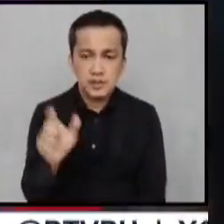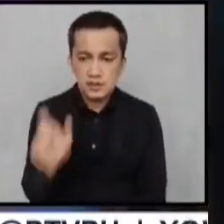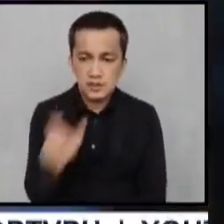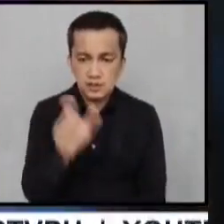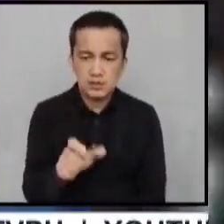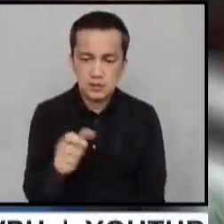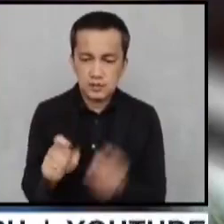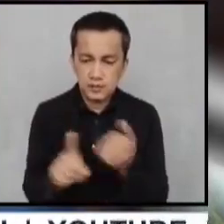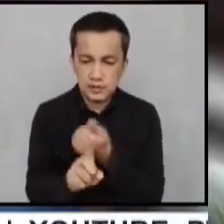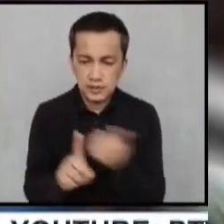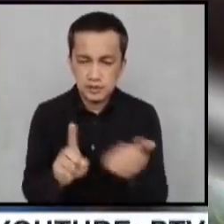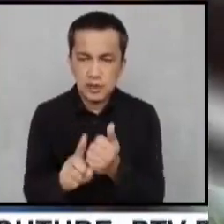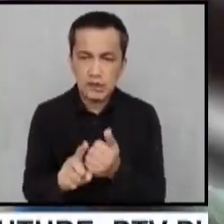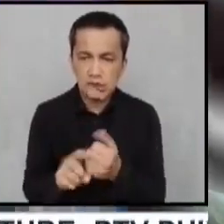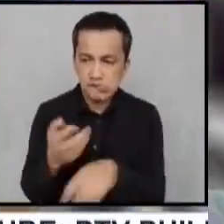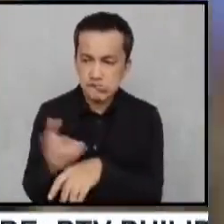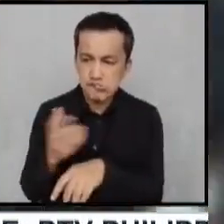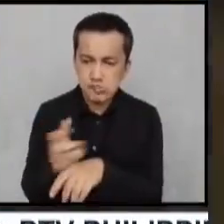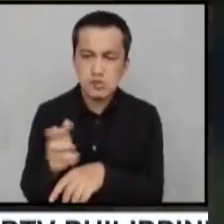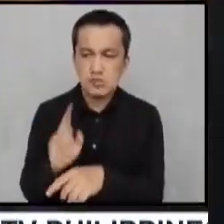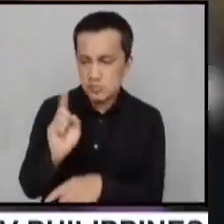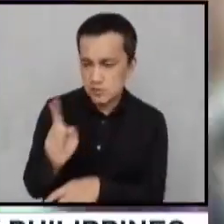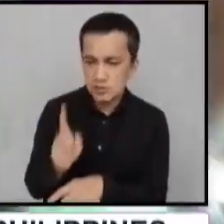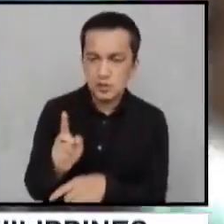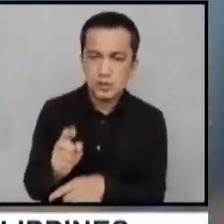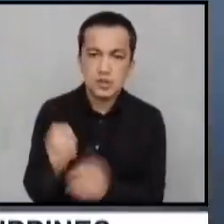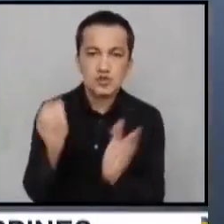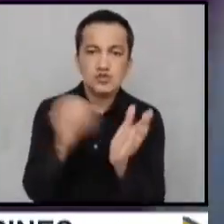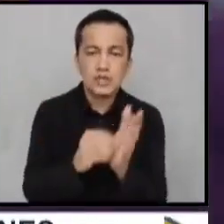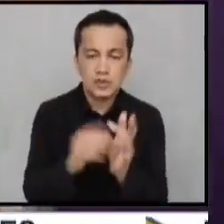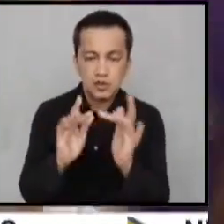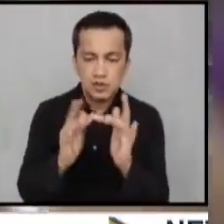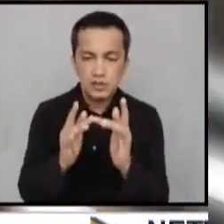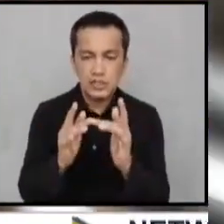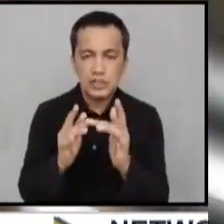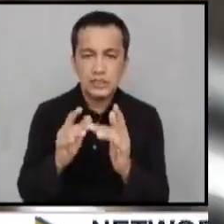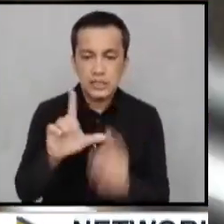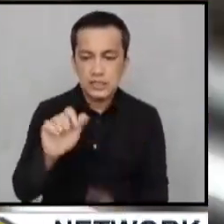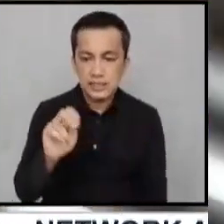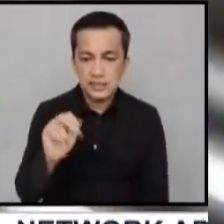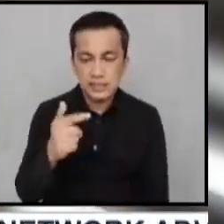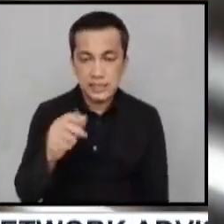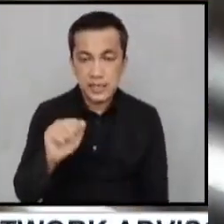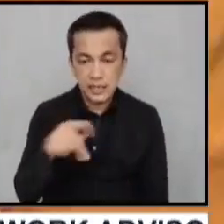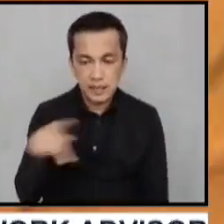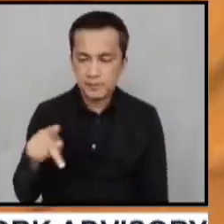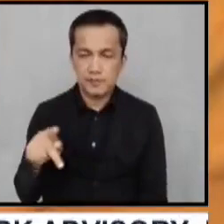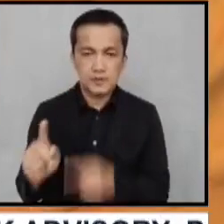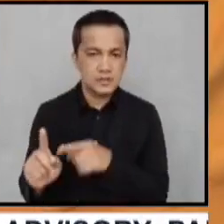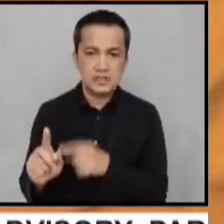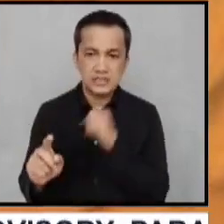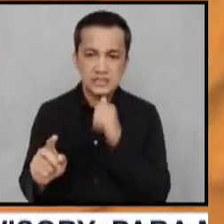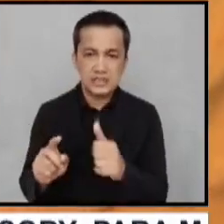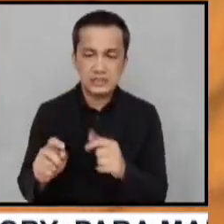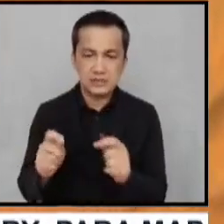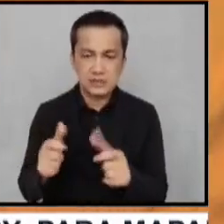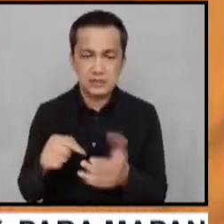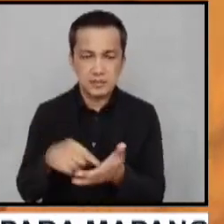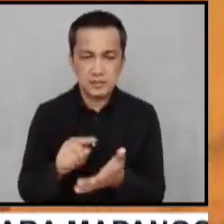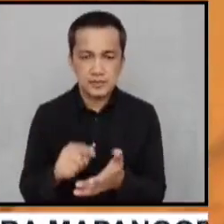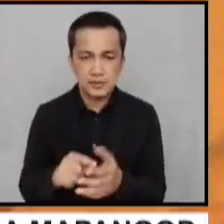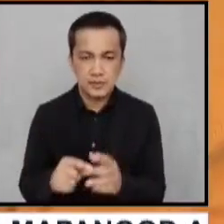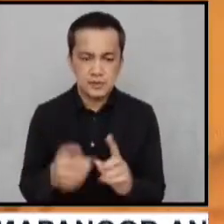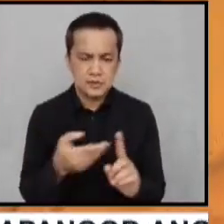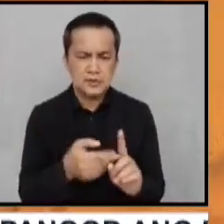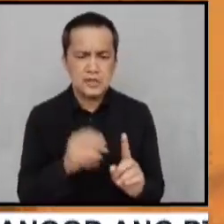at pananakot mula sa kanilang inutangang online lending apps matapos hindi agad makapagbayad. Si Aniel,